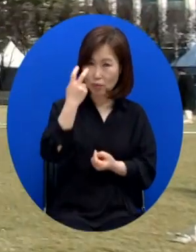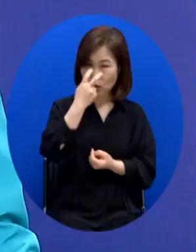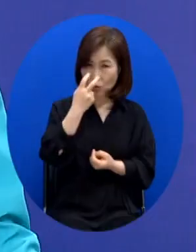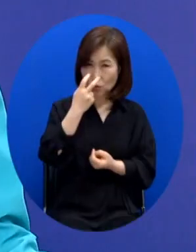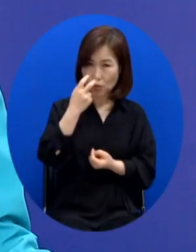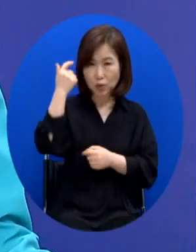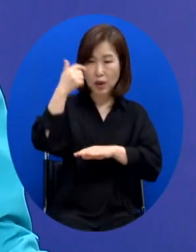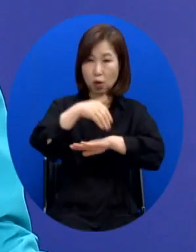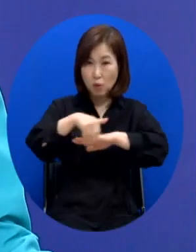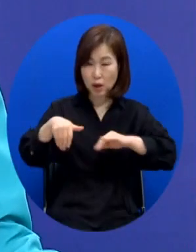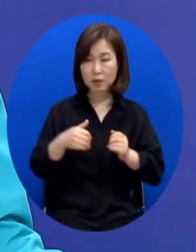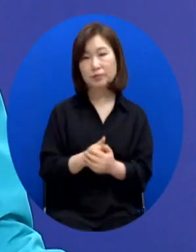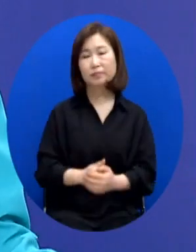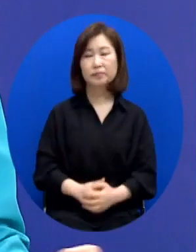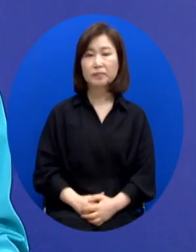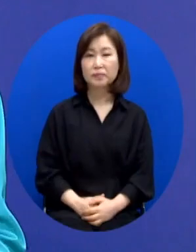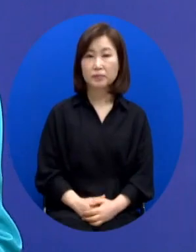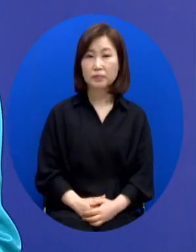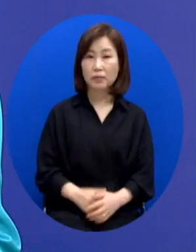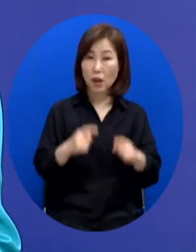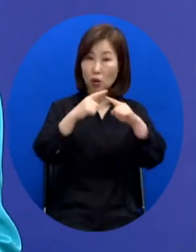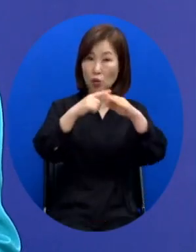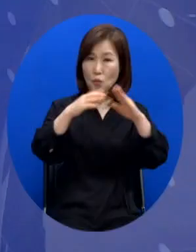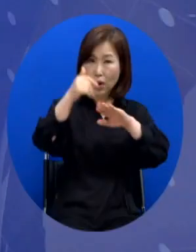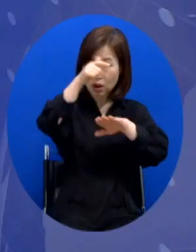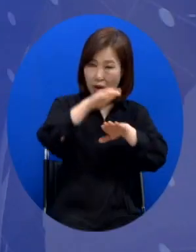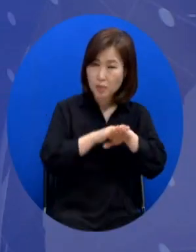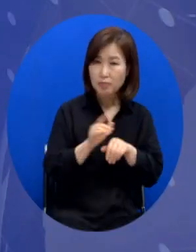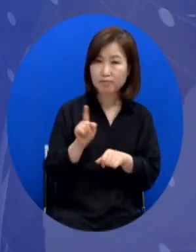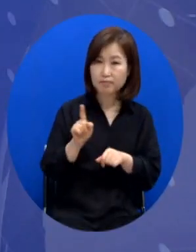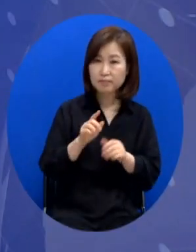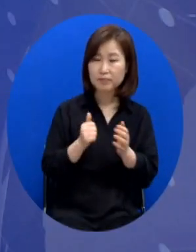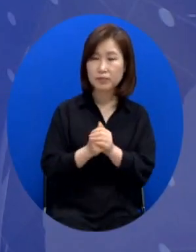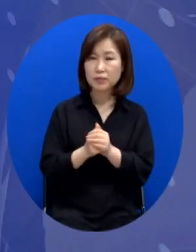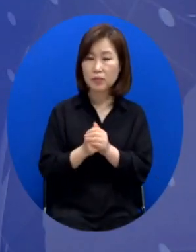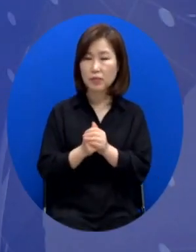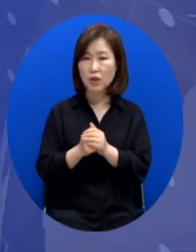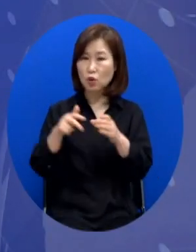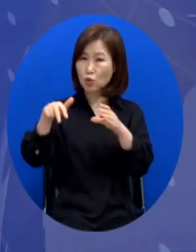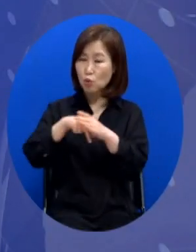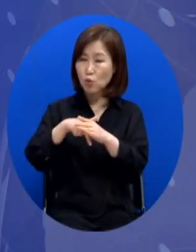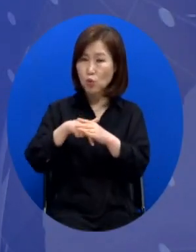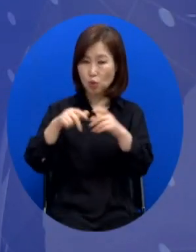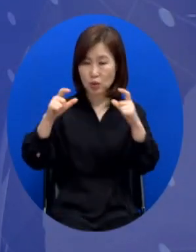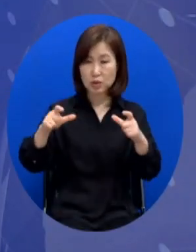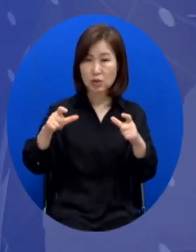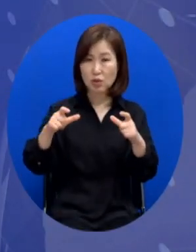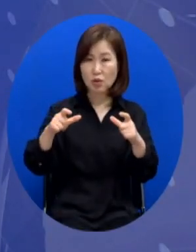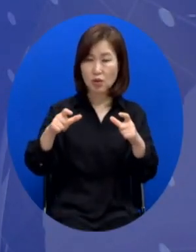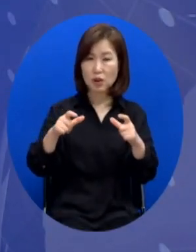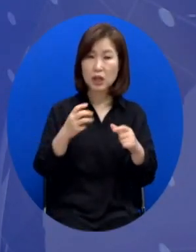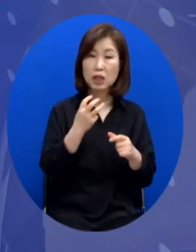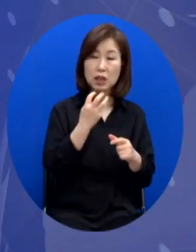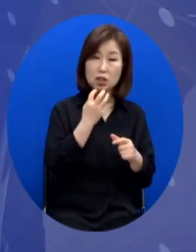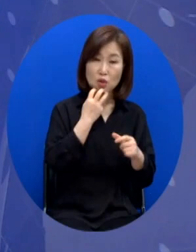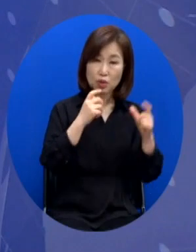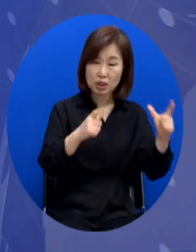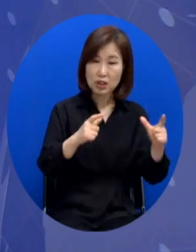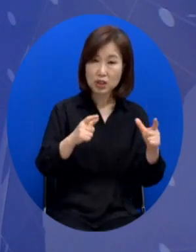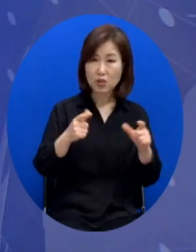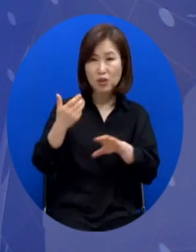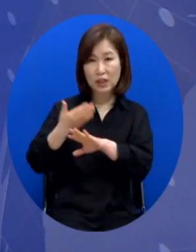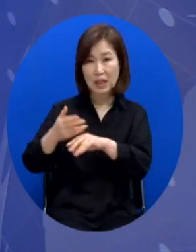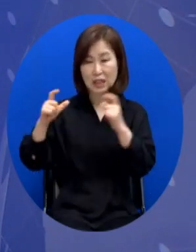네. 그럼 교회 예배는 어떻게 되는 건가요? 네, 교회를 포함한 종교시설은 수도권, 비수도권 예외